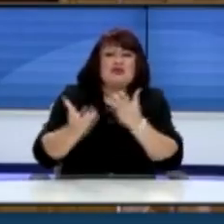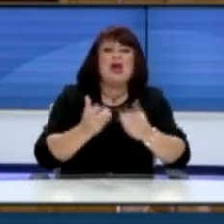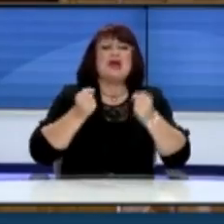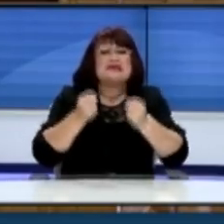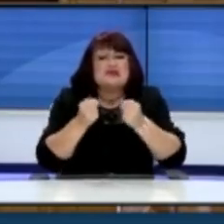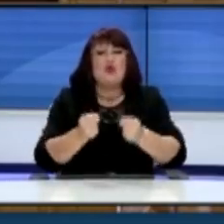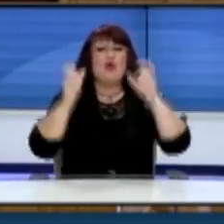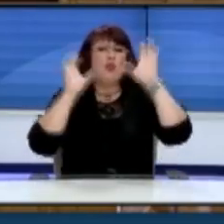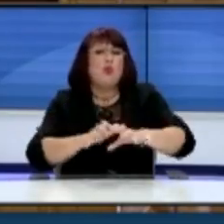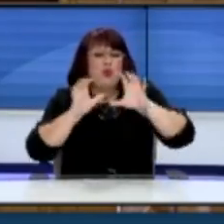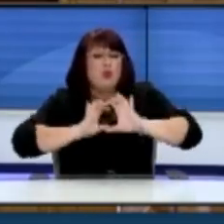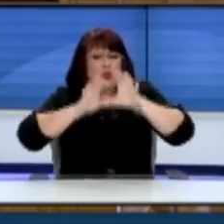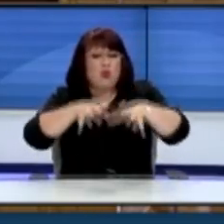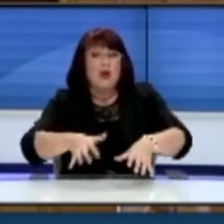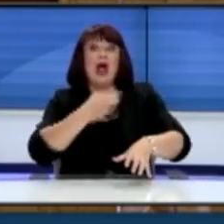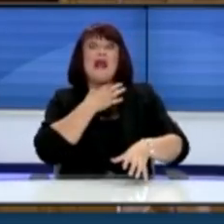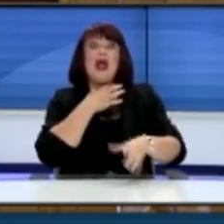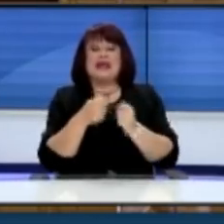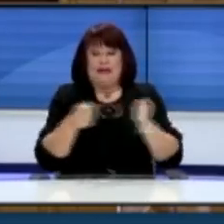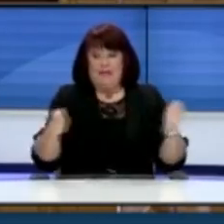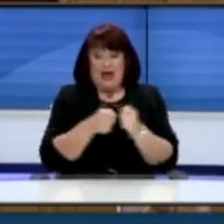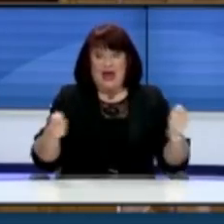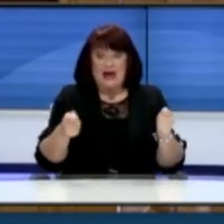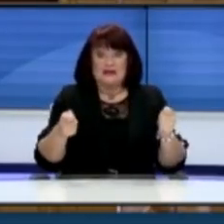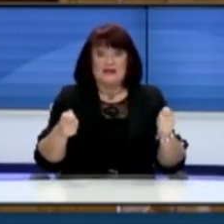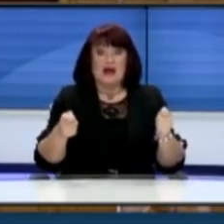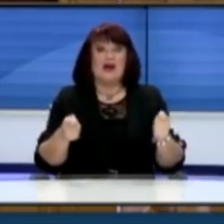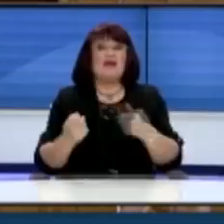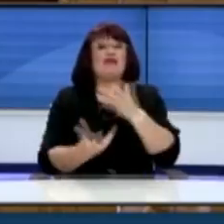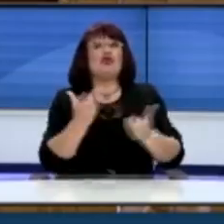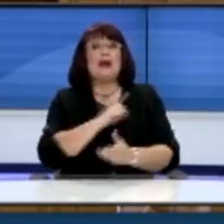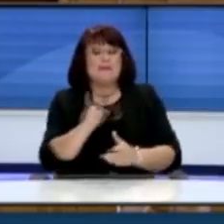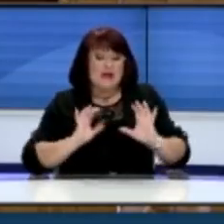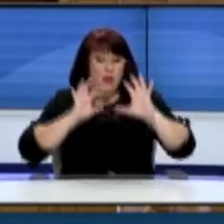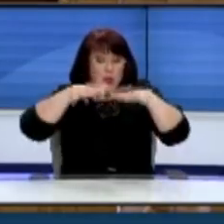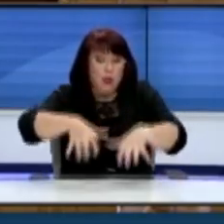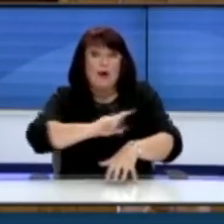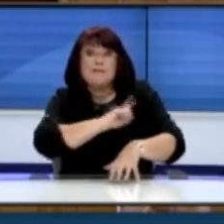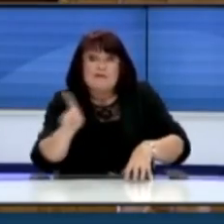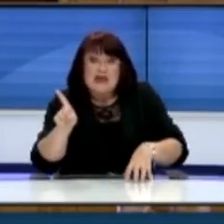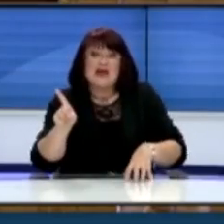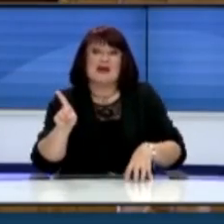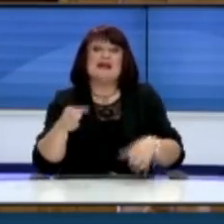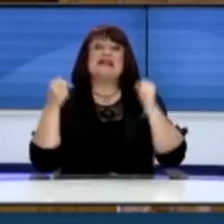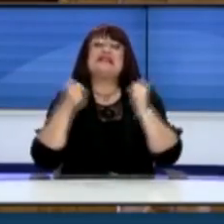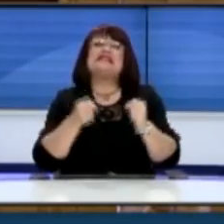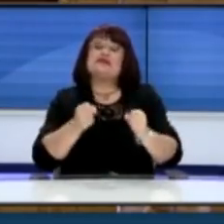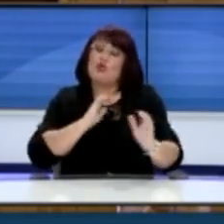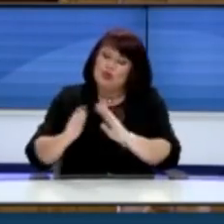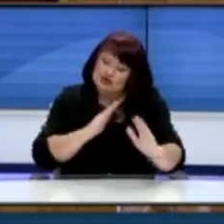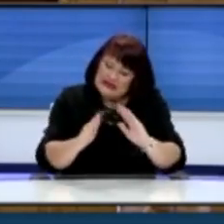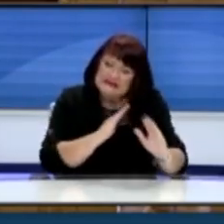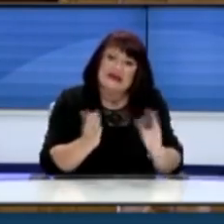τώρα, όπου αναγκαία μέτρα και υποδομές αντιπυρικής, αντιπλημμυρικής προστασίας, αντισεισμικής